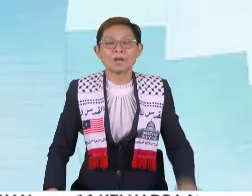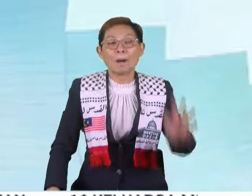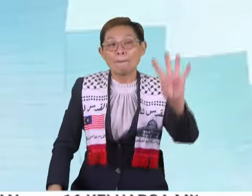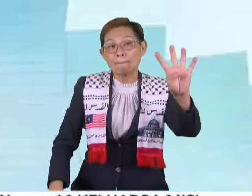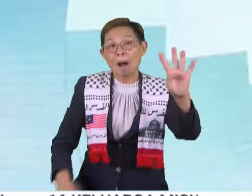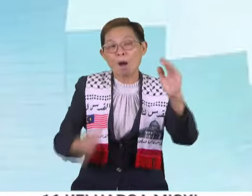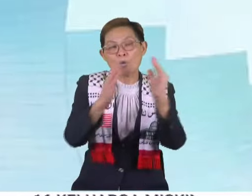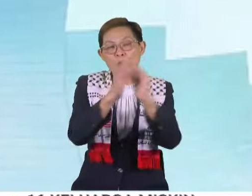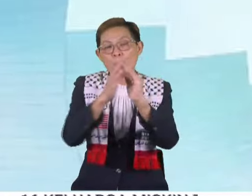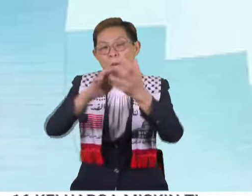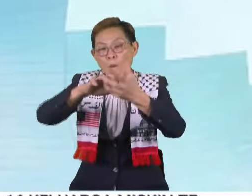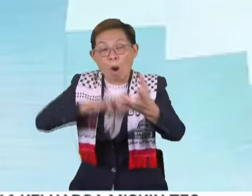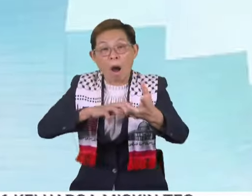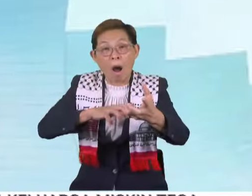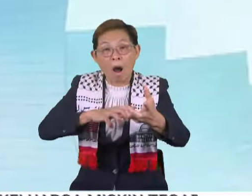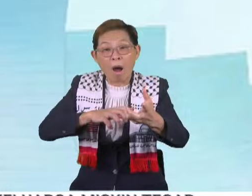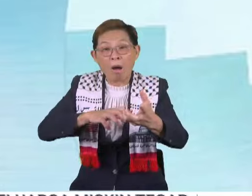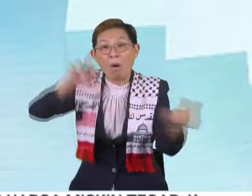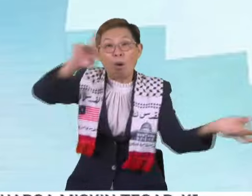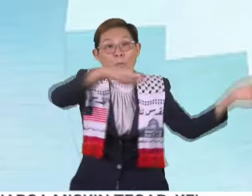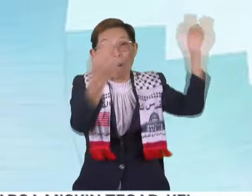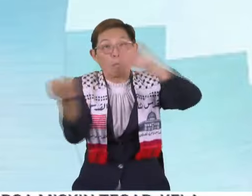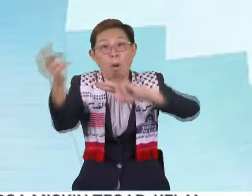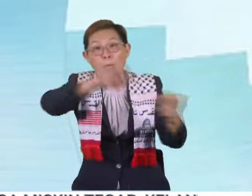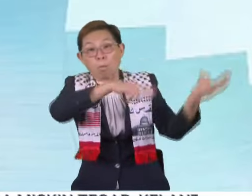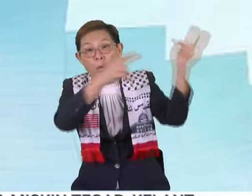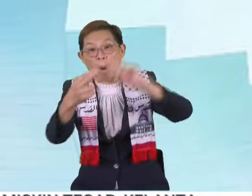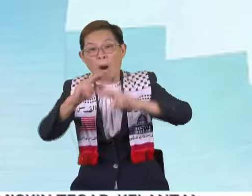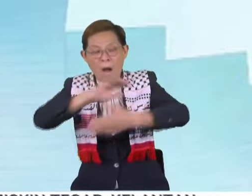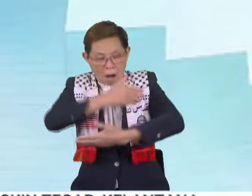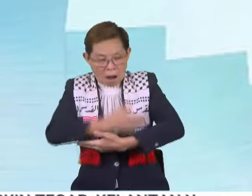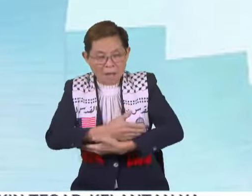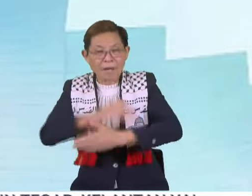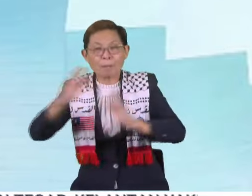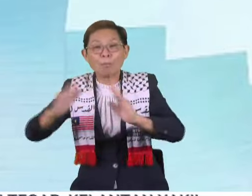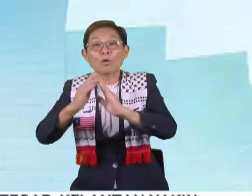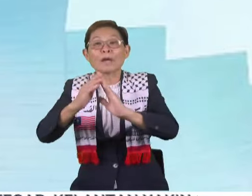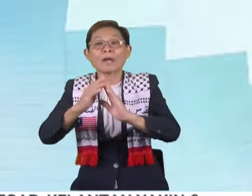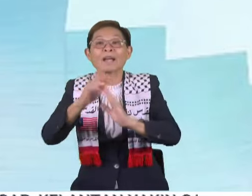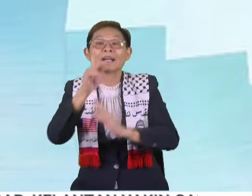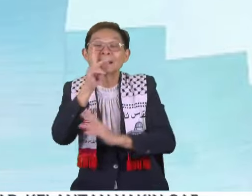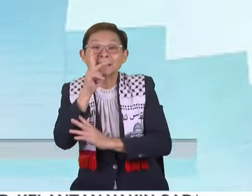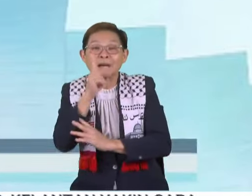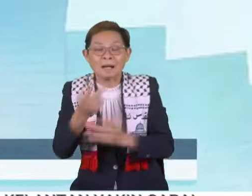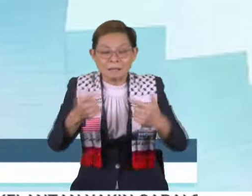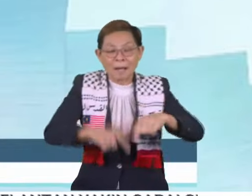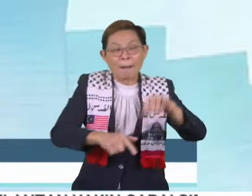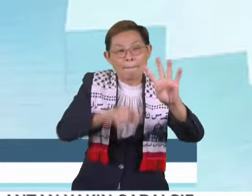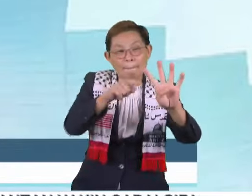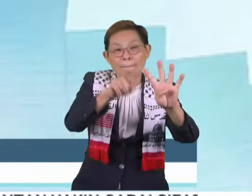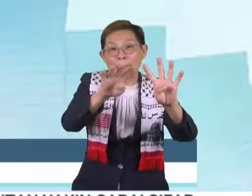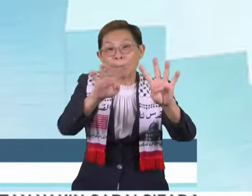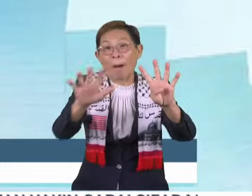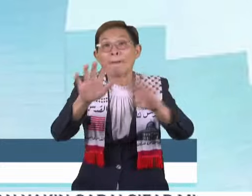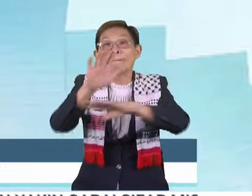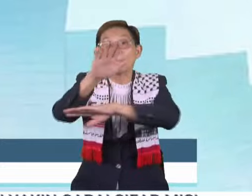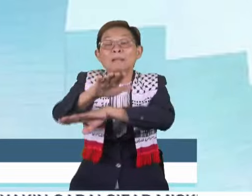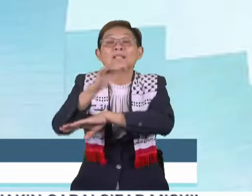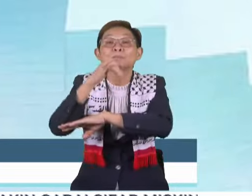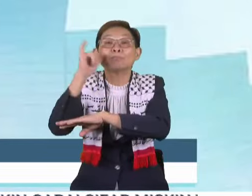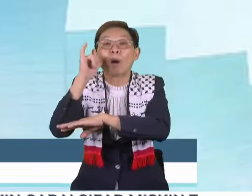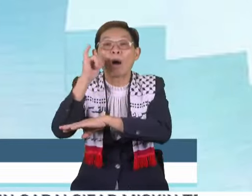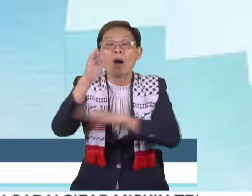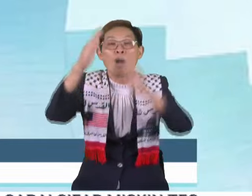Empat buah rumah rosak dalam kejadian ribut di Dun Anak Bukit, Kuala Kedah. Kejadian 4.45 petang semalam itu